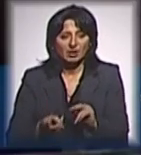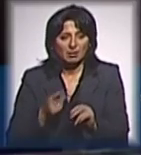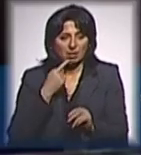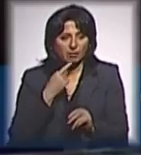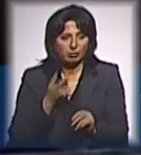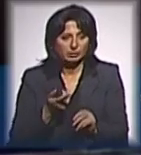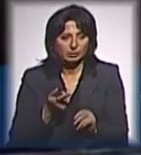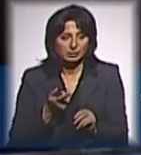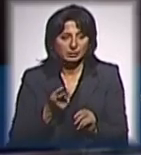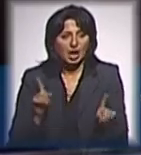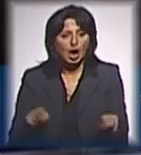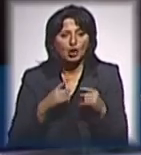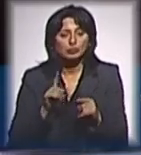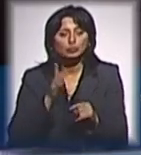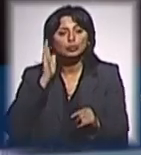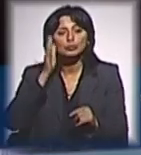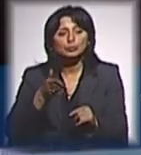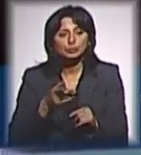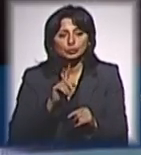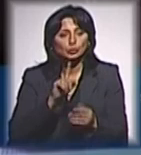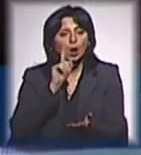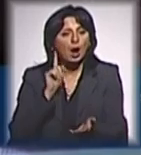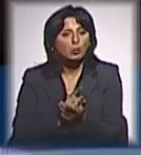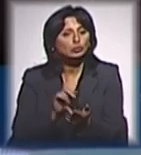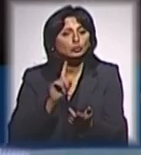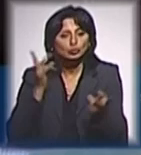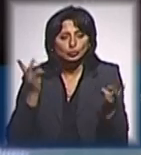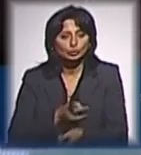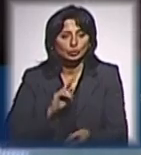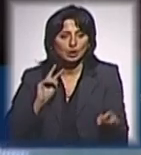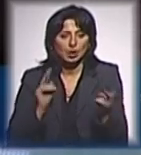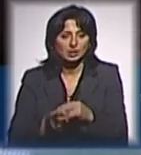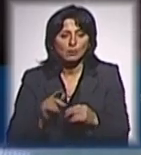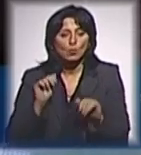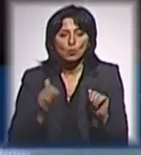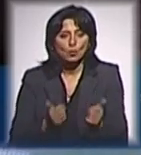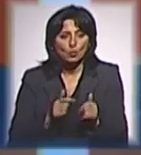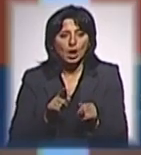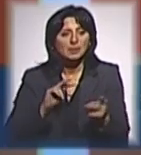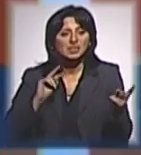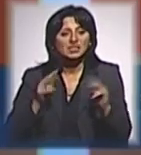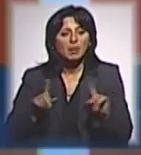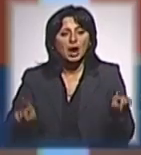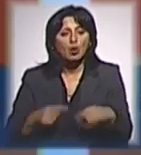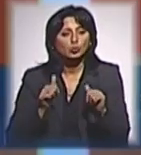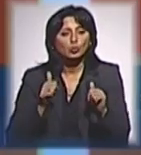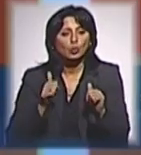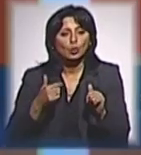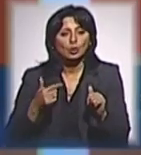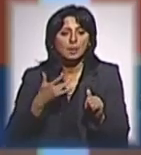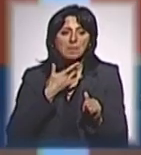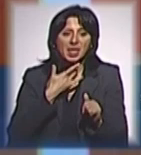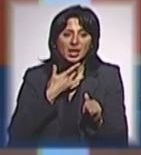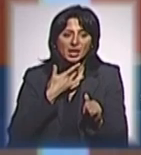ცვლილებების განხორციელების აუცილებლობას ხედავთ? აი ეს მაინტერესებს და როგორ შეძლებს აი ამ ცვლილებების განხორციელებას